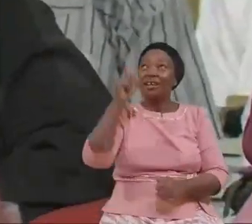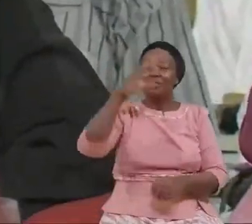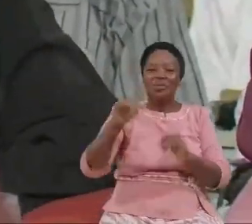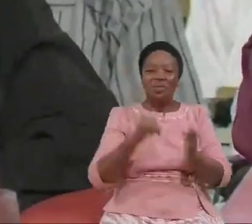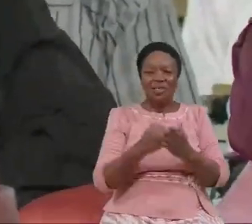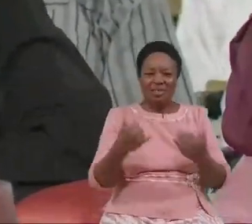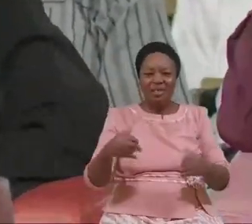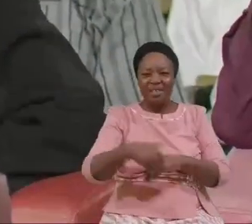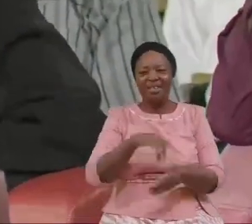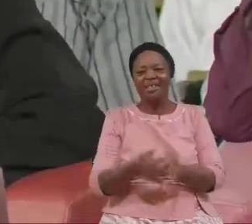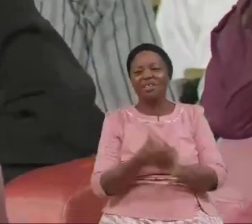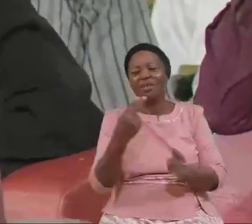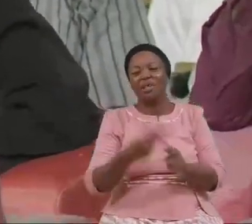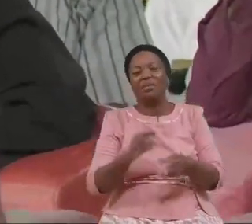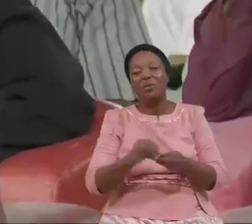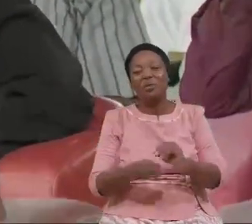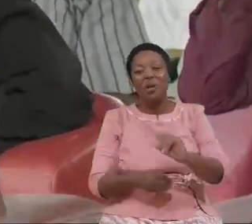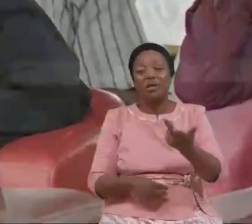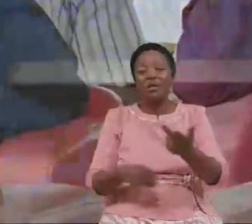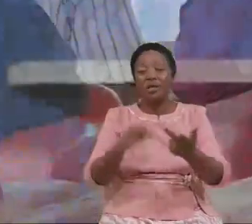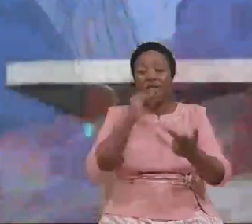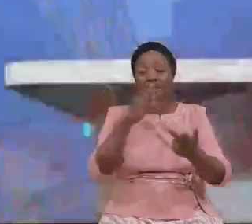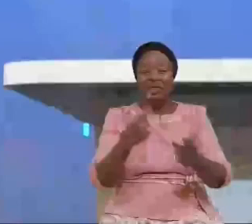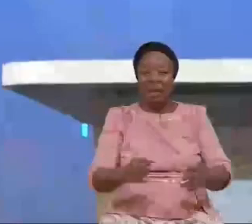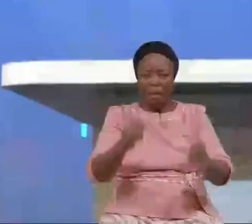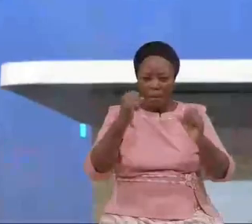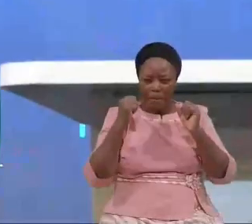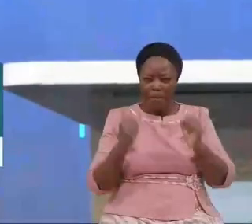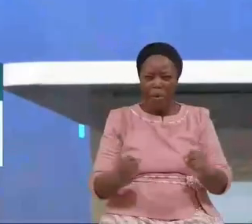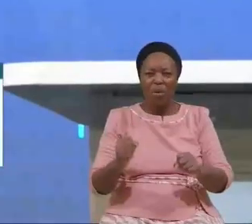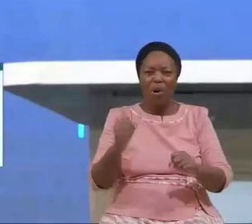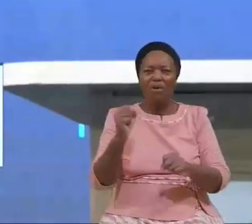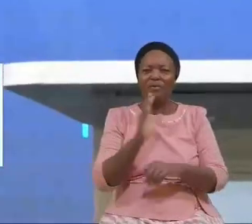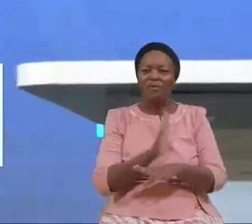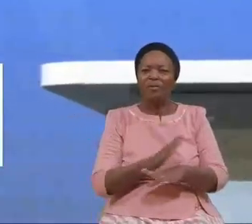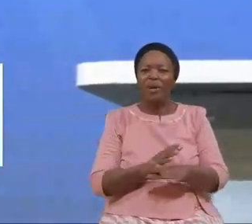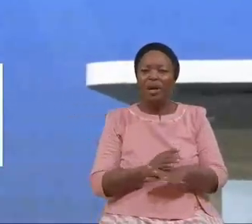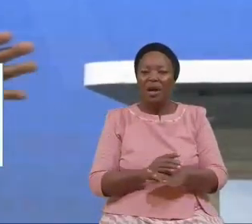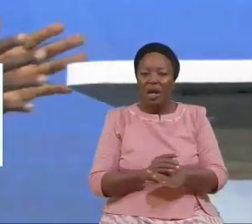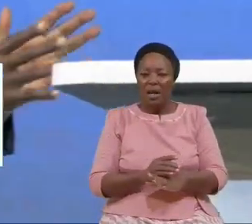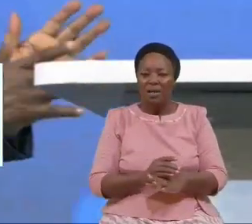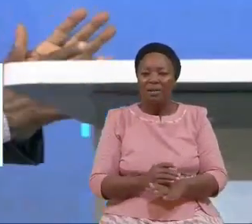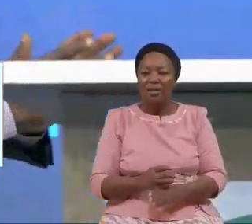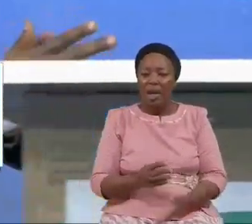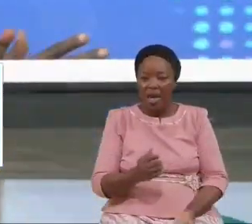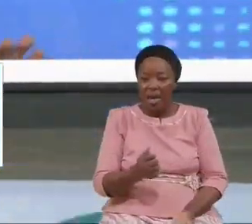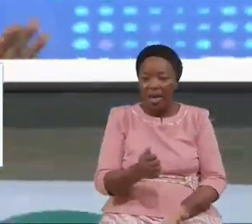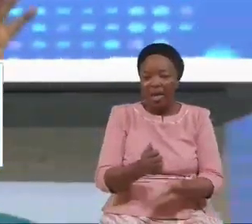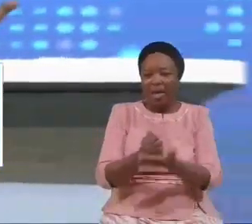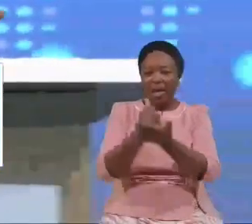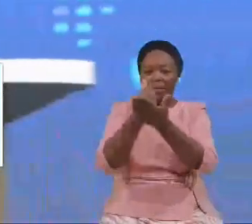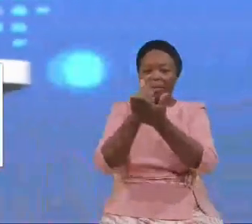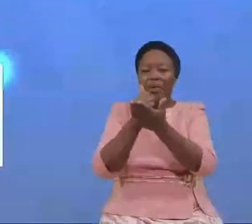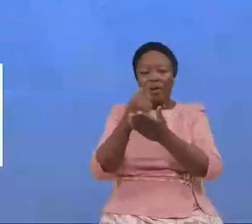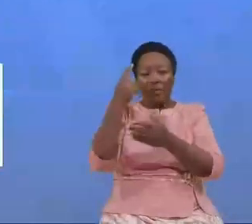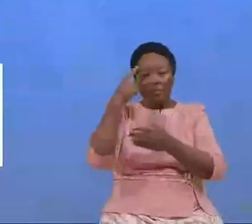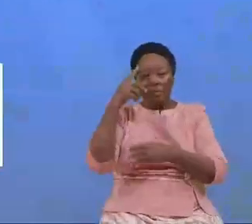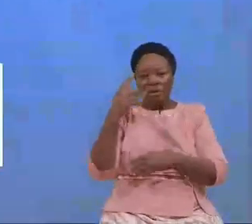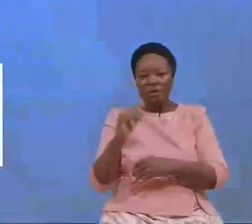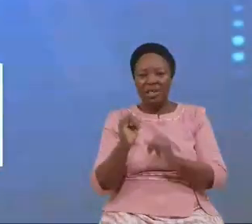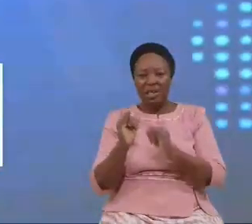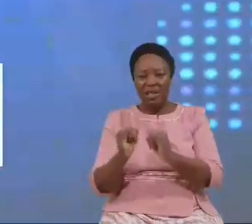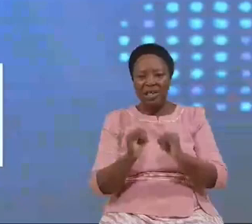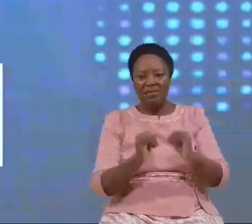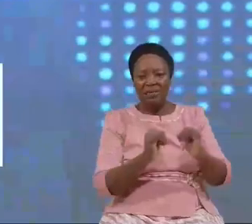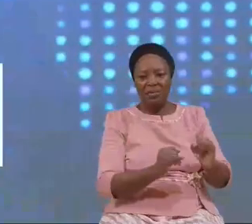troisième point c'est l'intervention puissante pour les personnes ayant des impossibilités